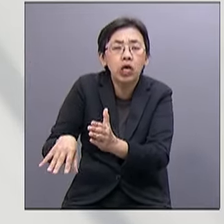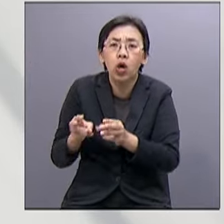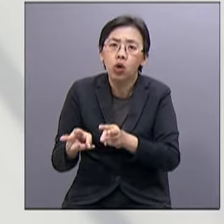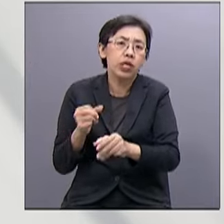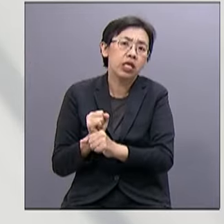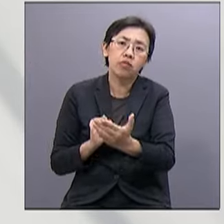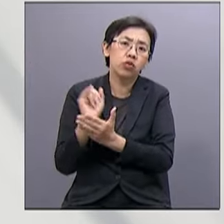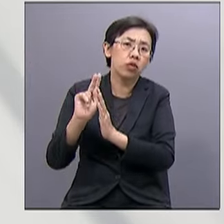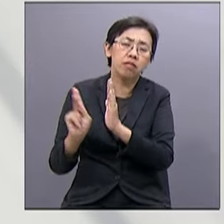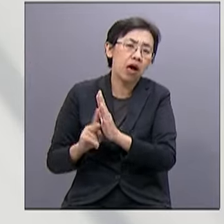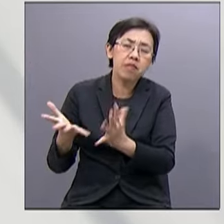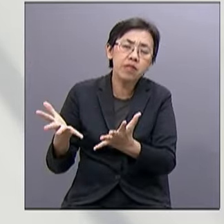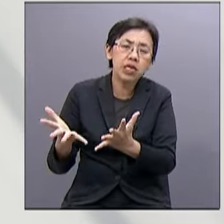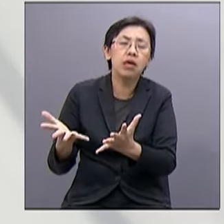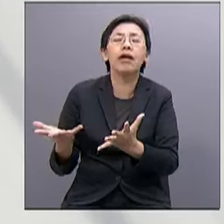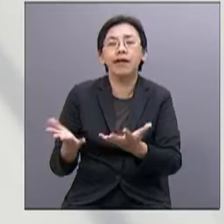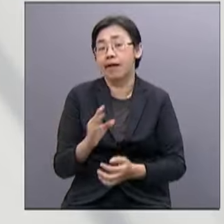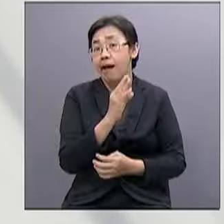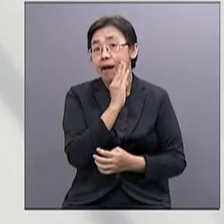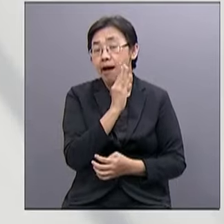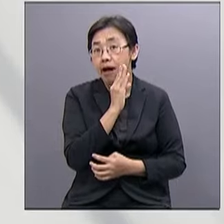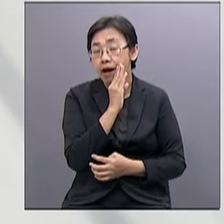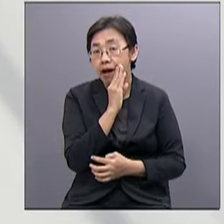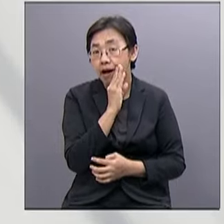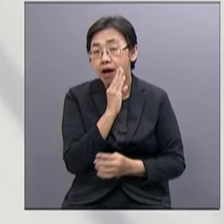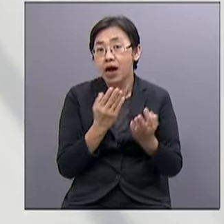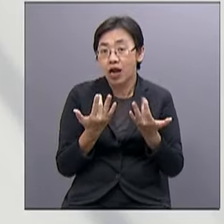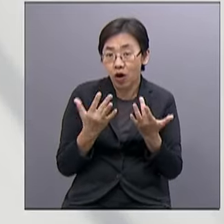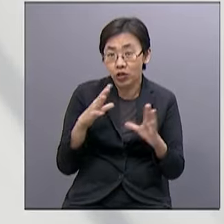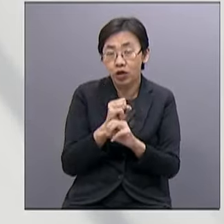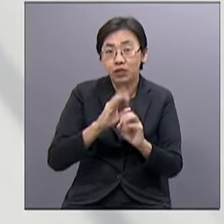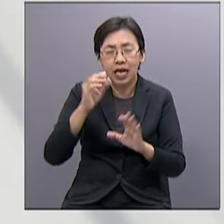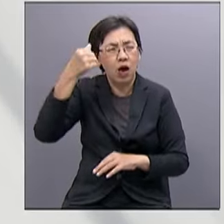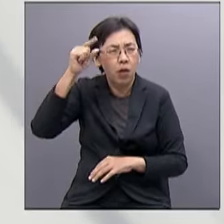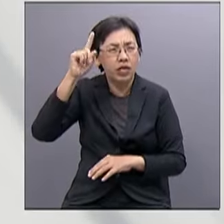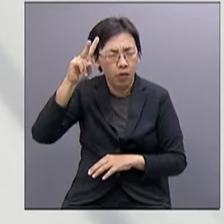ต้องค่ะฉะนั้นแล้วถ้ามีความคืบหน้าอีก 1-2 วันนี้น่าจะเห็นภาพของโครงข่ายที่ชัดเจนมากขึ้นค่ะ ค่ะ